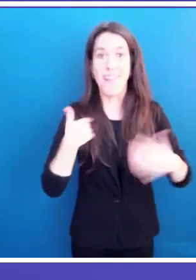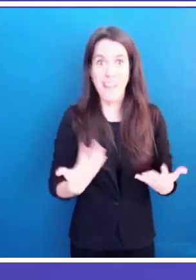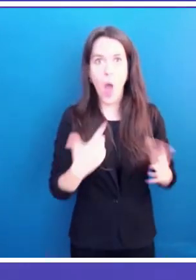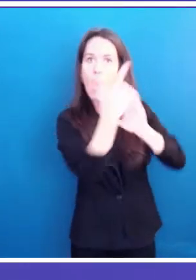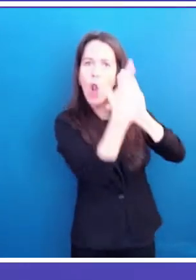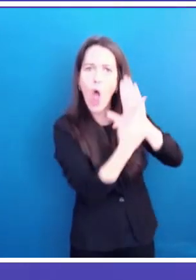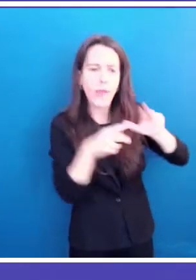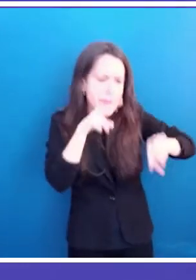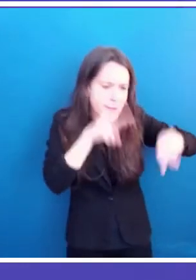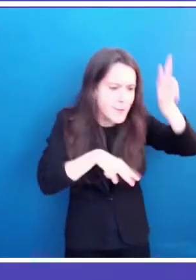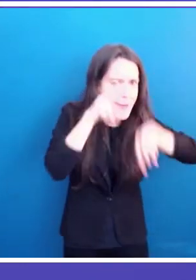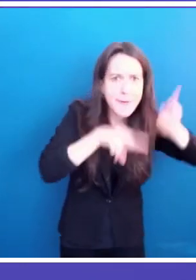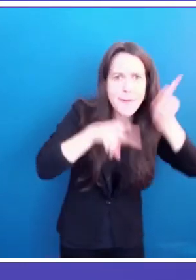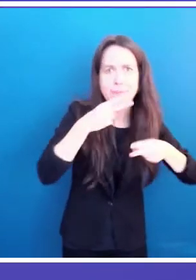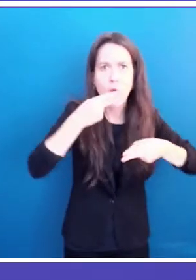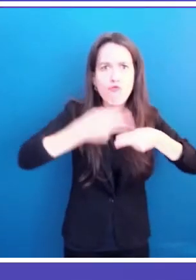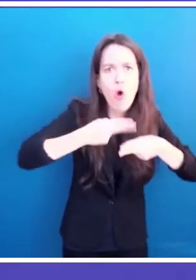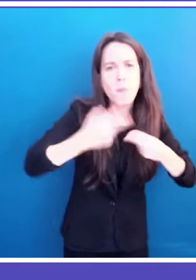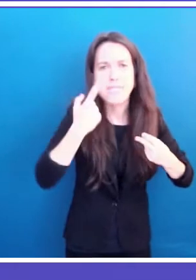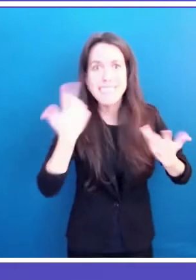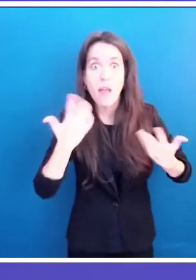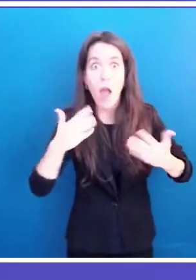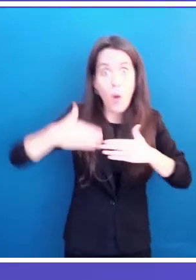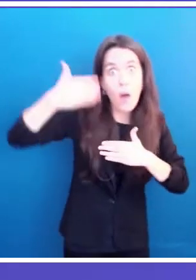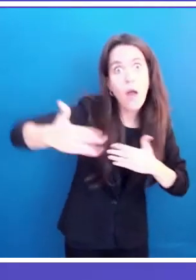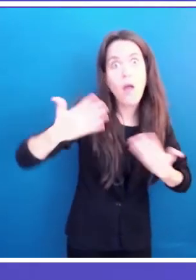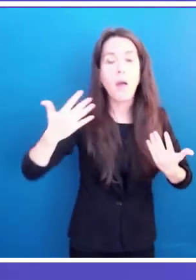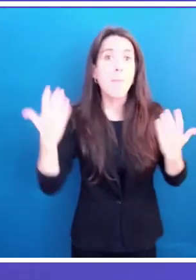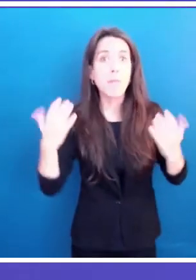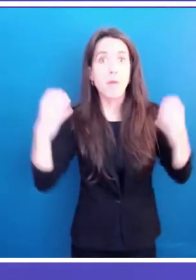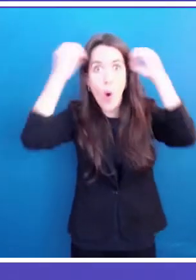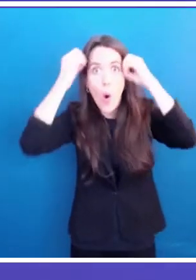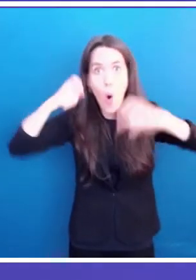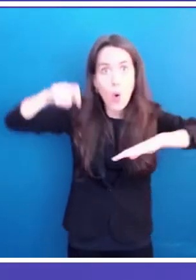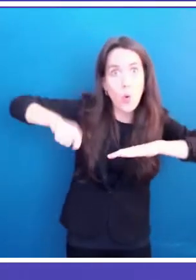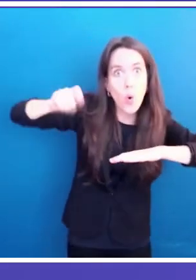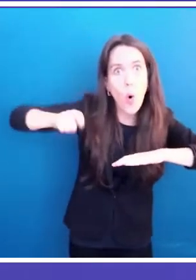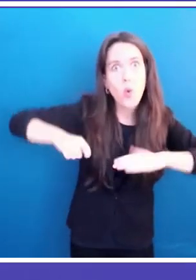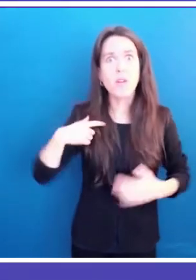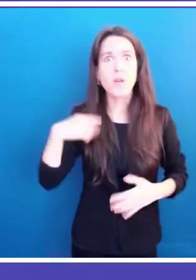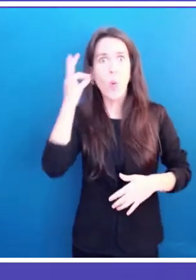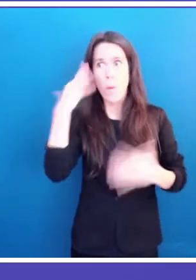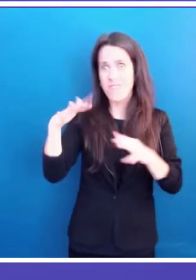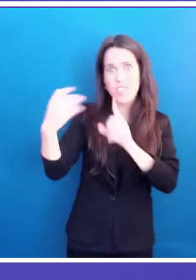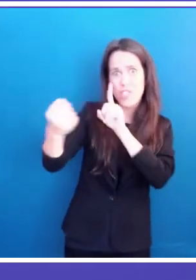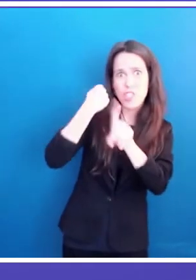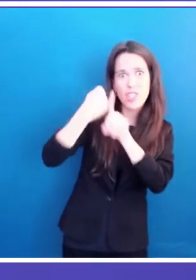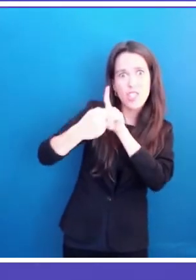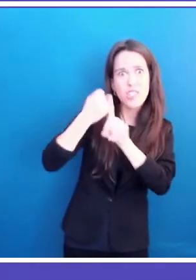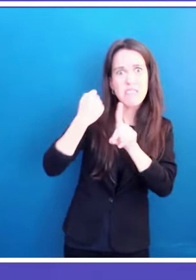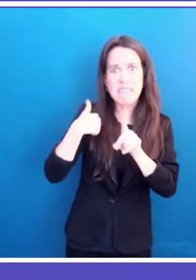لابد من أن نعرف بأن بروتوكول معين قد اعتمد من أجل تأمين المساعدة القانونية